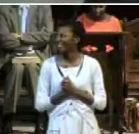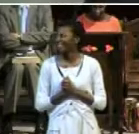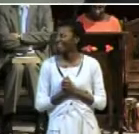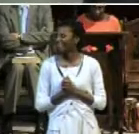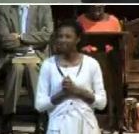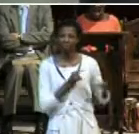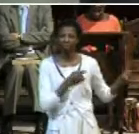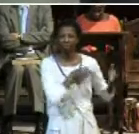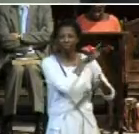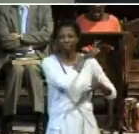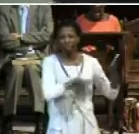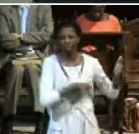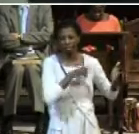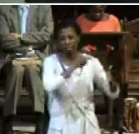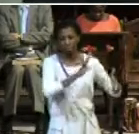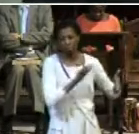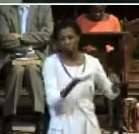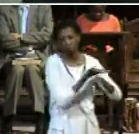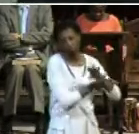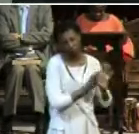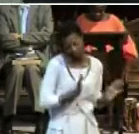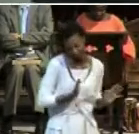Elle a eu mon texte avant.